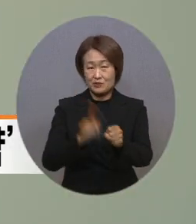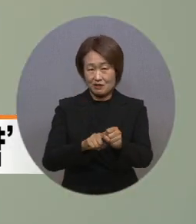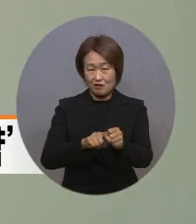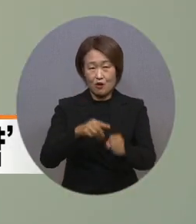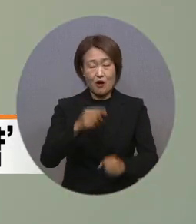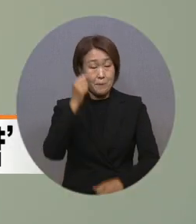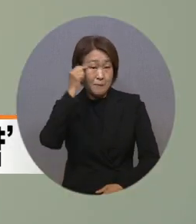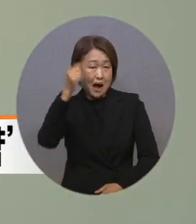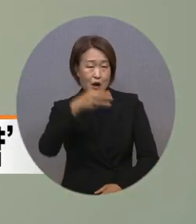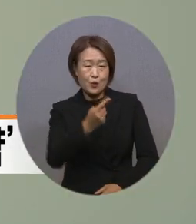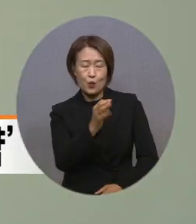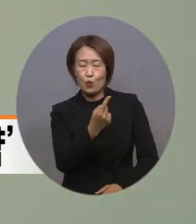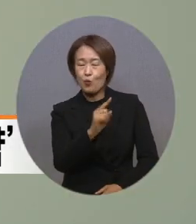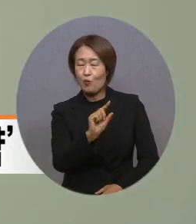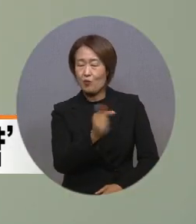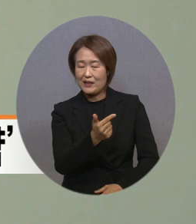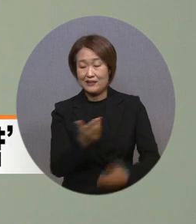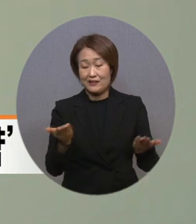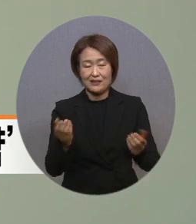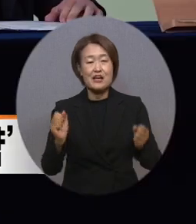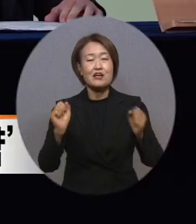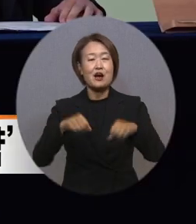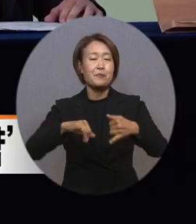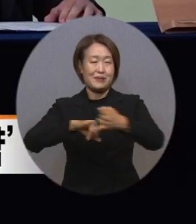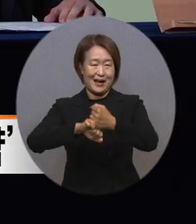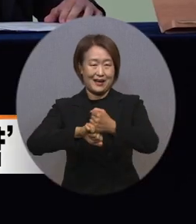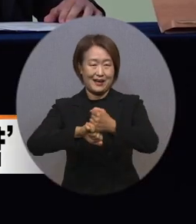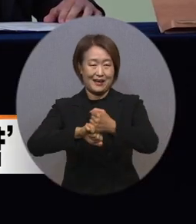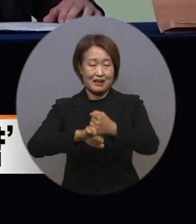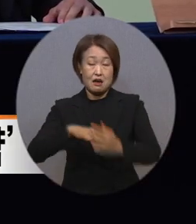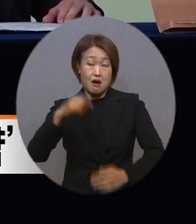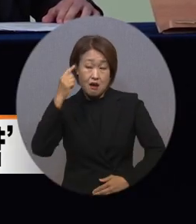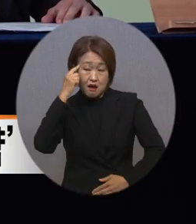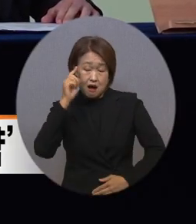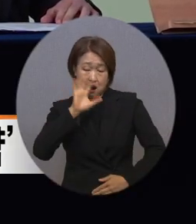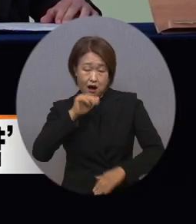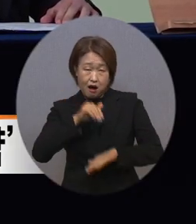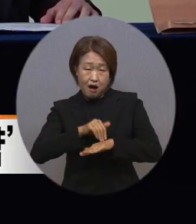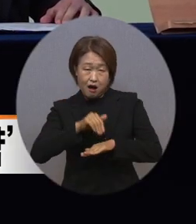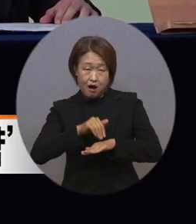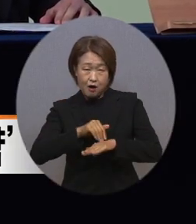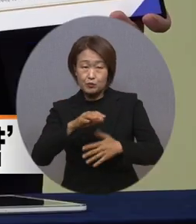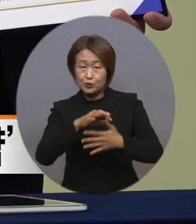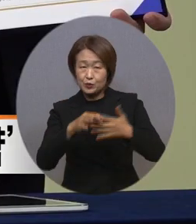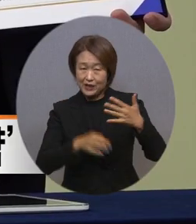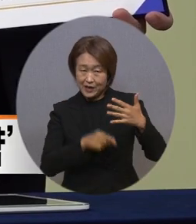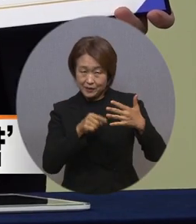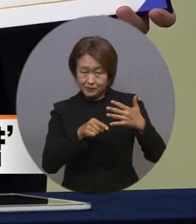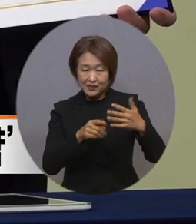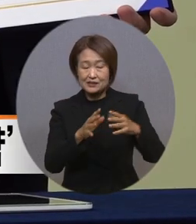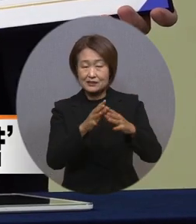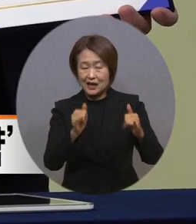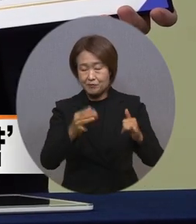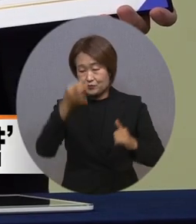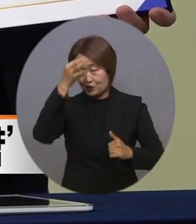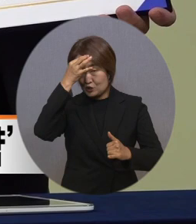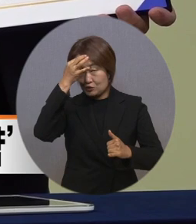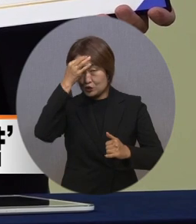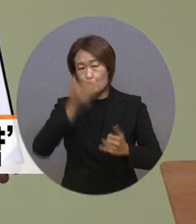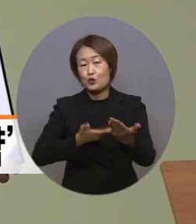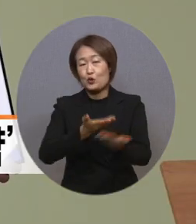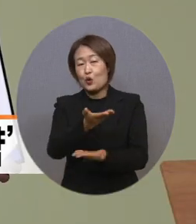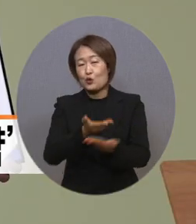가졌습니다. 이번 협약식으로 두 기관은 인지훈련 프로그램 고도화를 위해 인적, 기술적 교류를